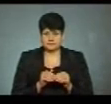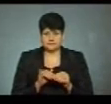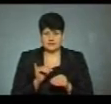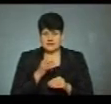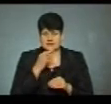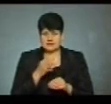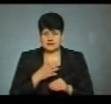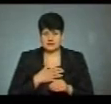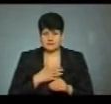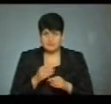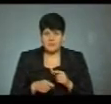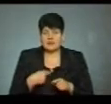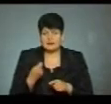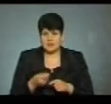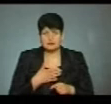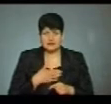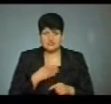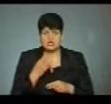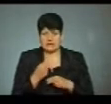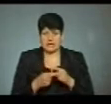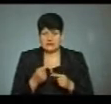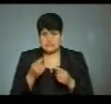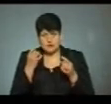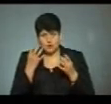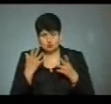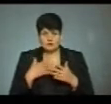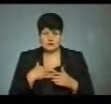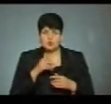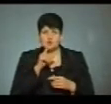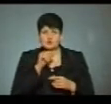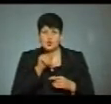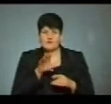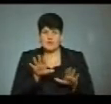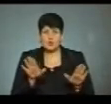сказати наші традиції, культуру і нашу слов'яну мову.